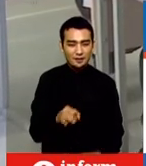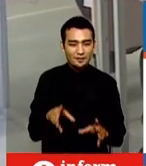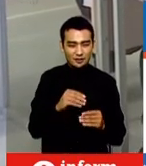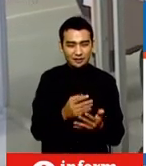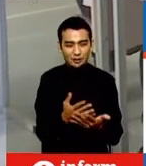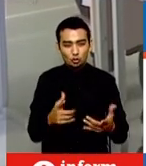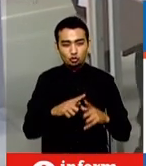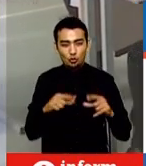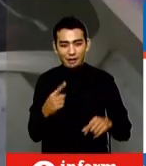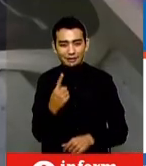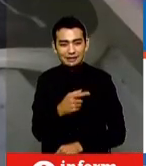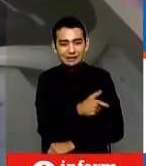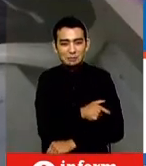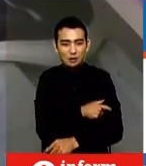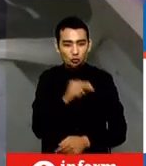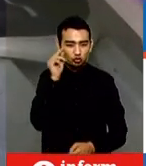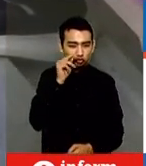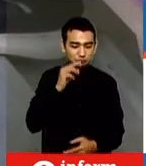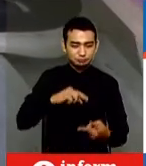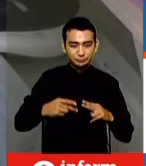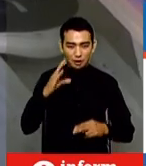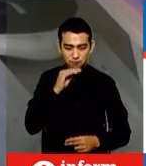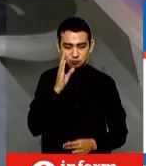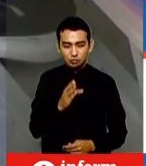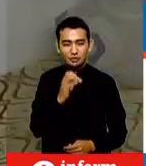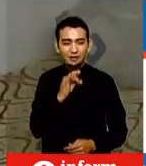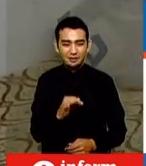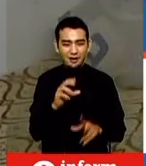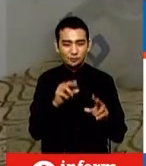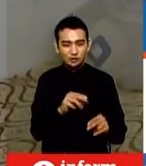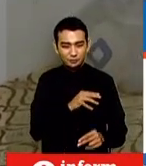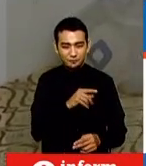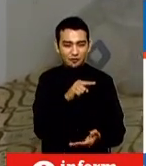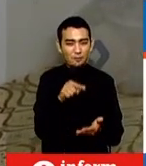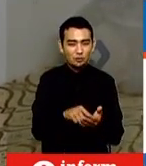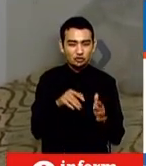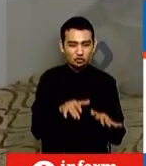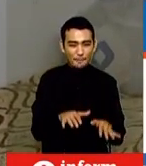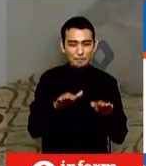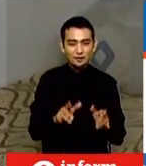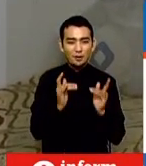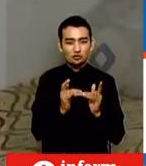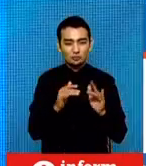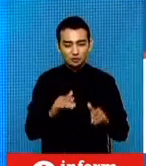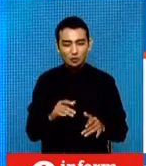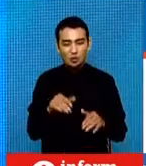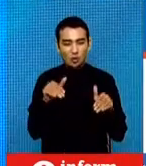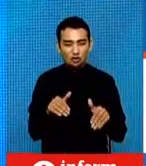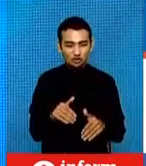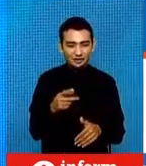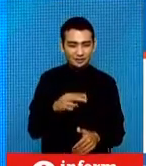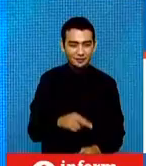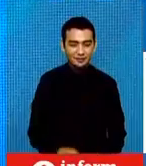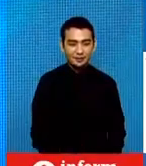некоторые школы на односменное обучение, заверяют в Акимате. Кроме того, обещают решить и вопрос с местами в общежитиях в колледжах. Для развития